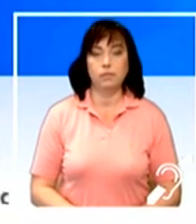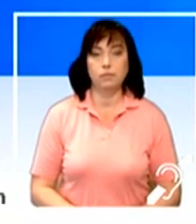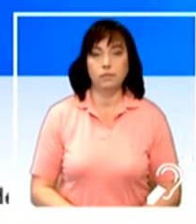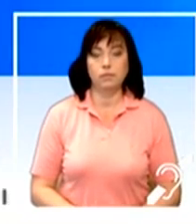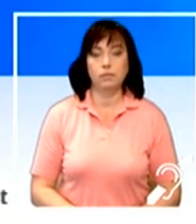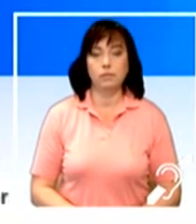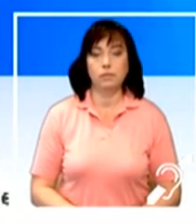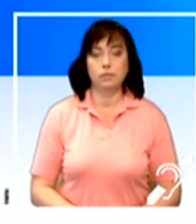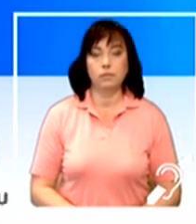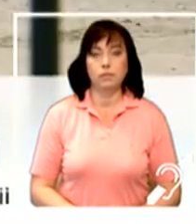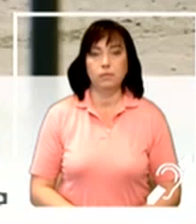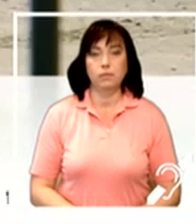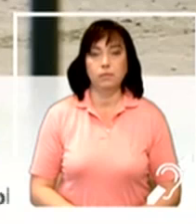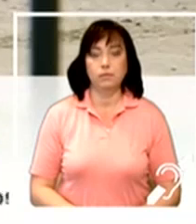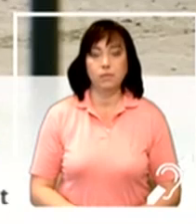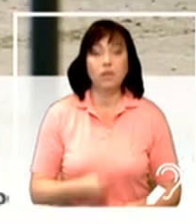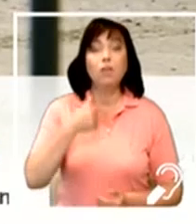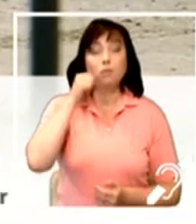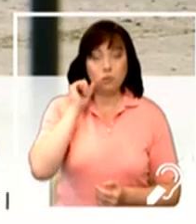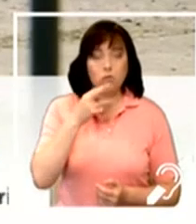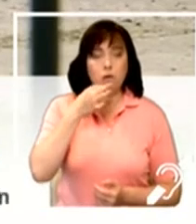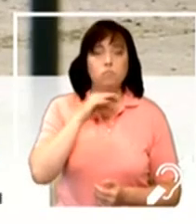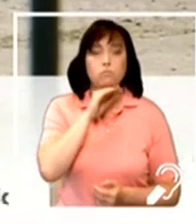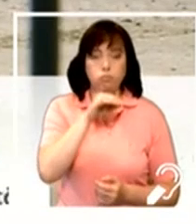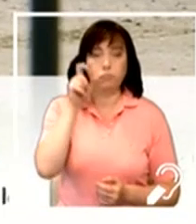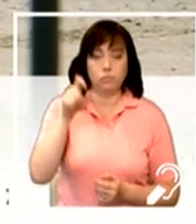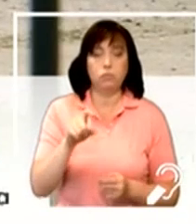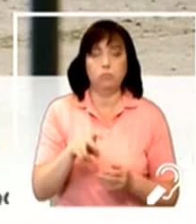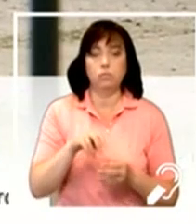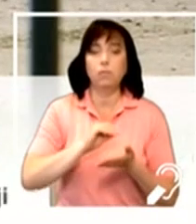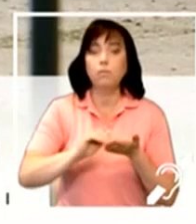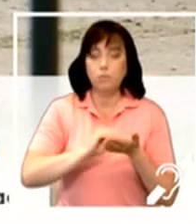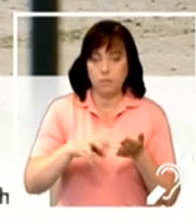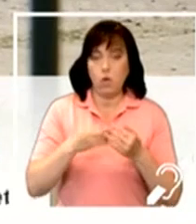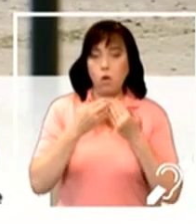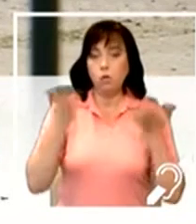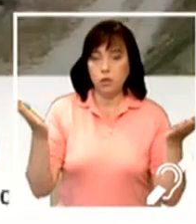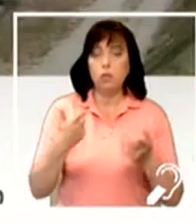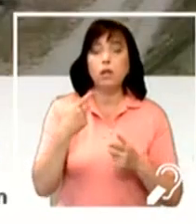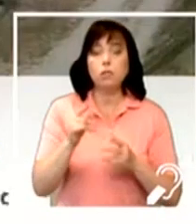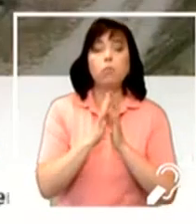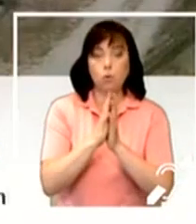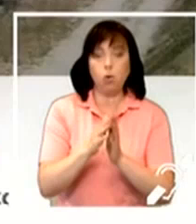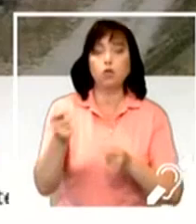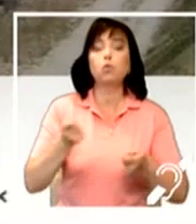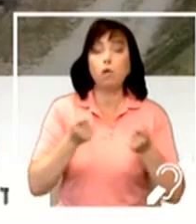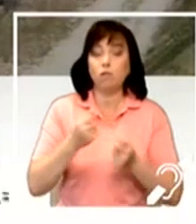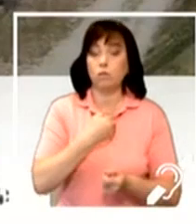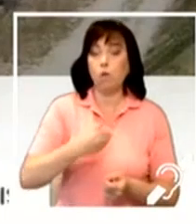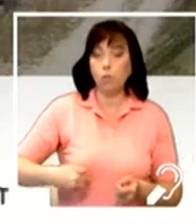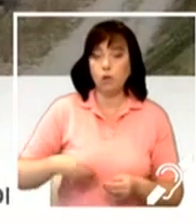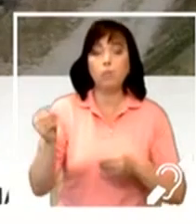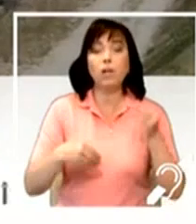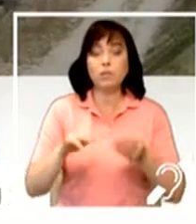or the Western Balkans. Ieri, Expert Forum a lansat o scrisoare deschisă prin care cere de urgență conducerii de la București